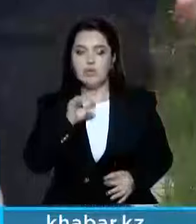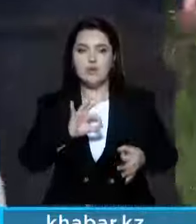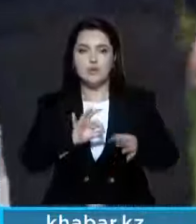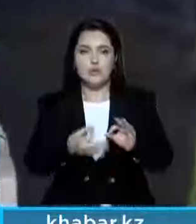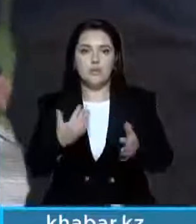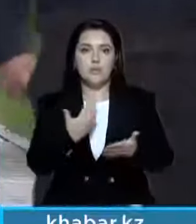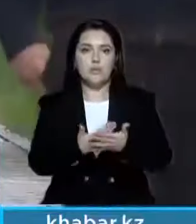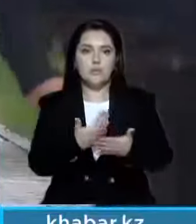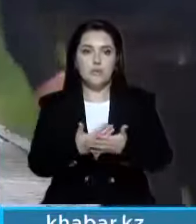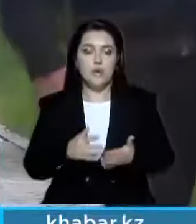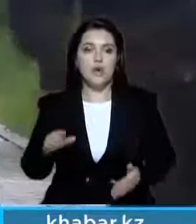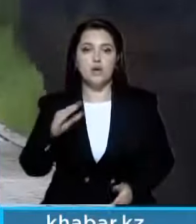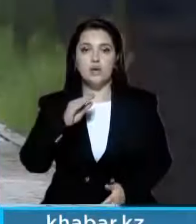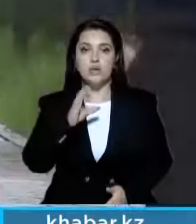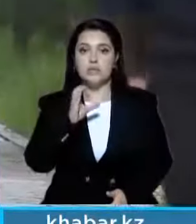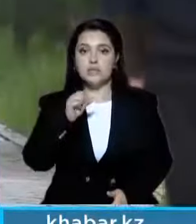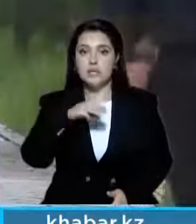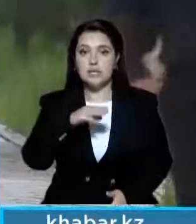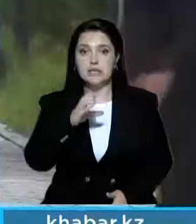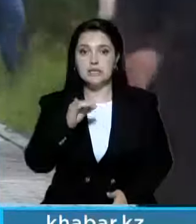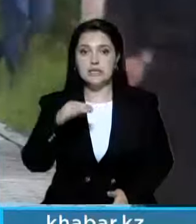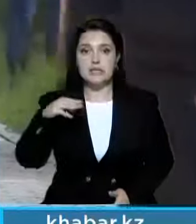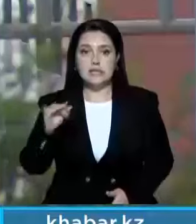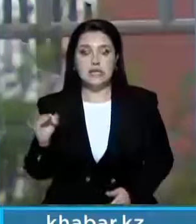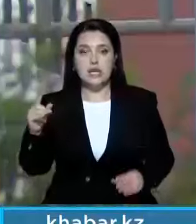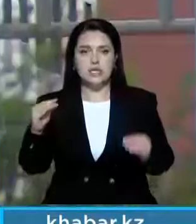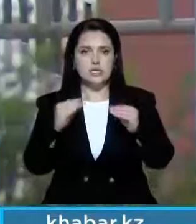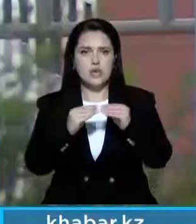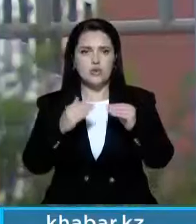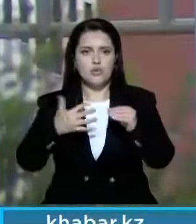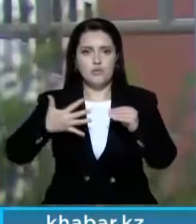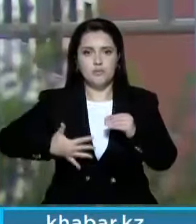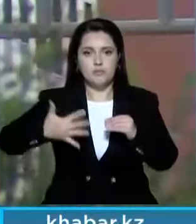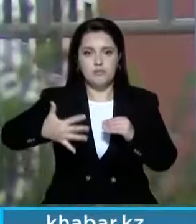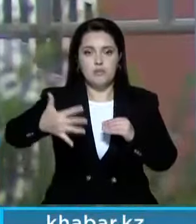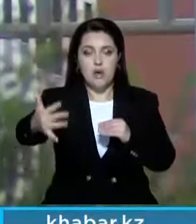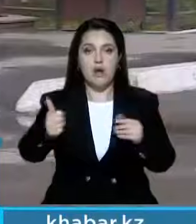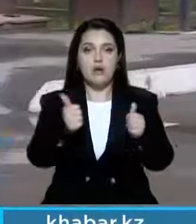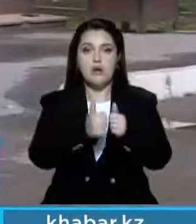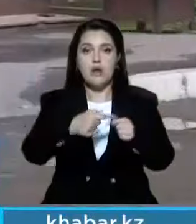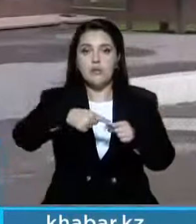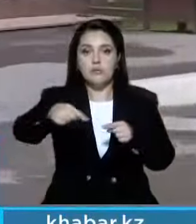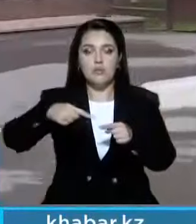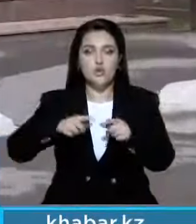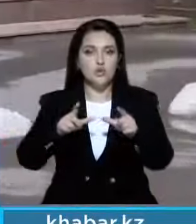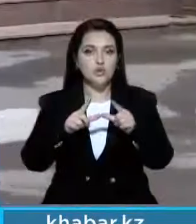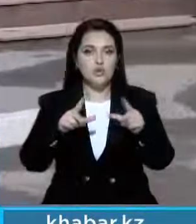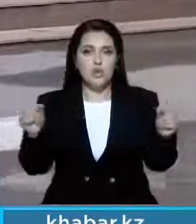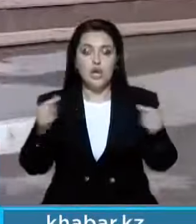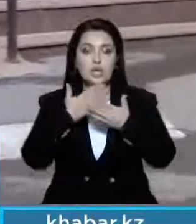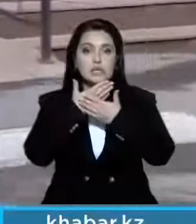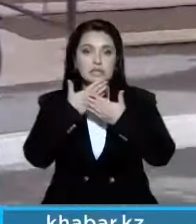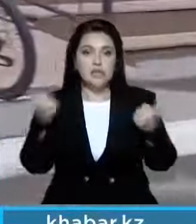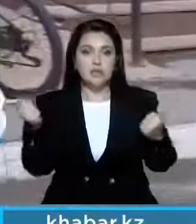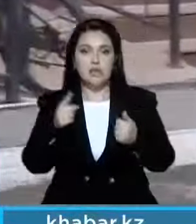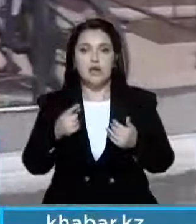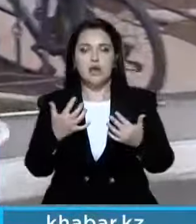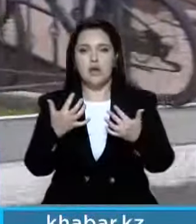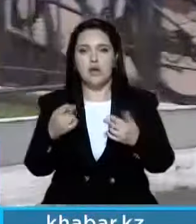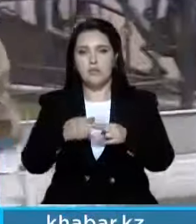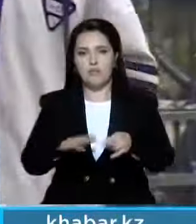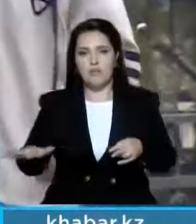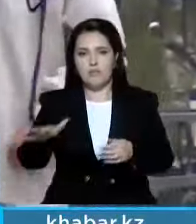примеру, в районе жилого комплекса Сад-Сити, состоящего из десятков домов, пешей доступности нет ни одной школы. По разным подсчетам, в этом